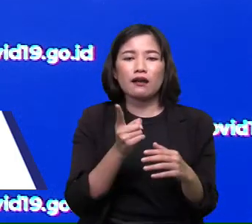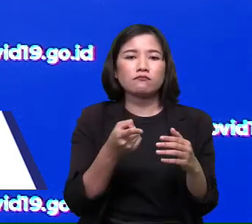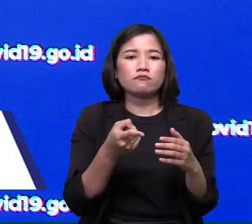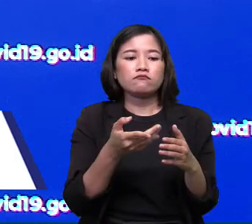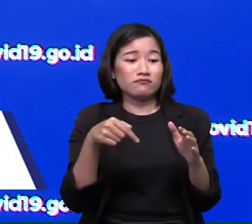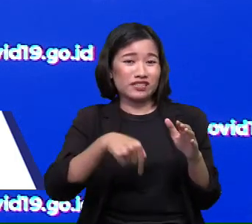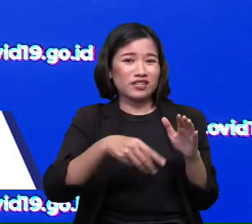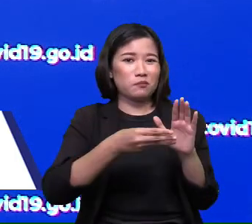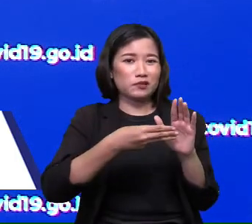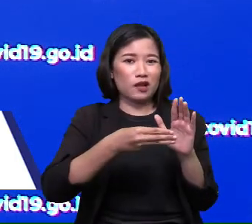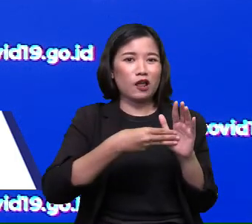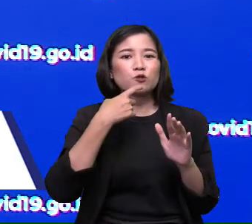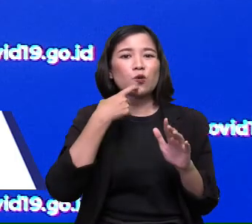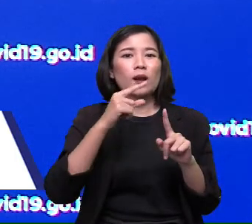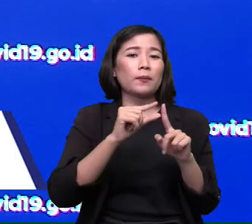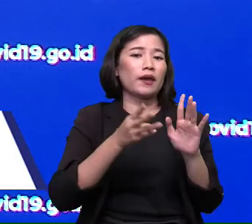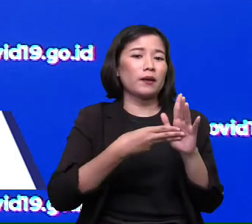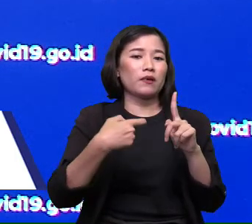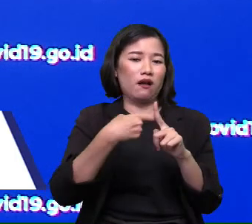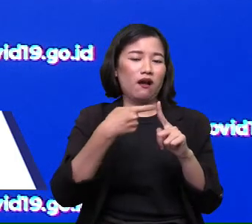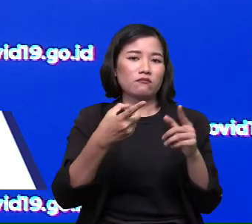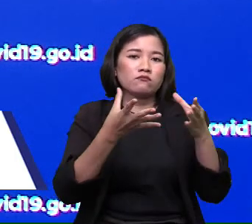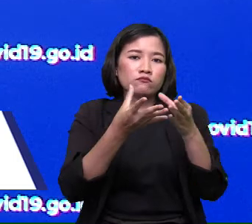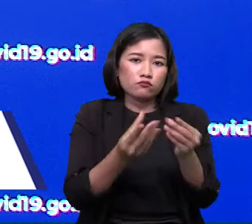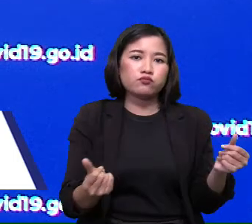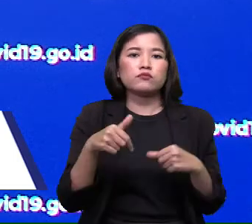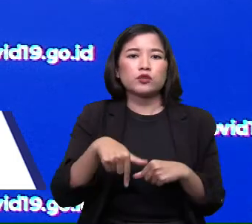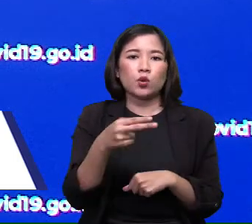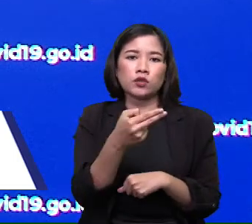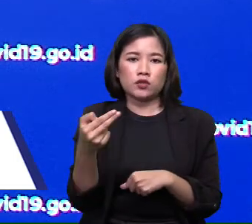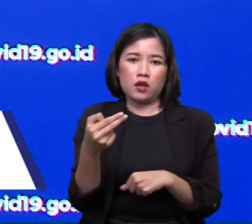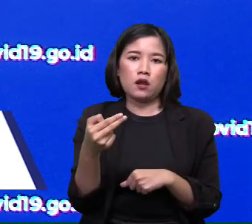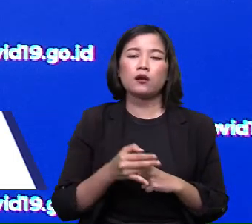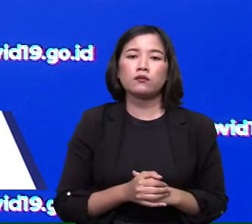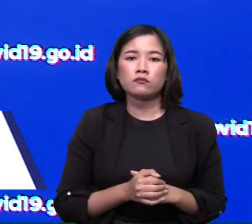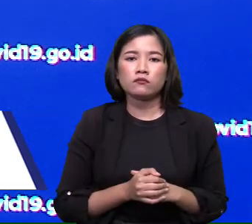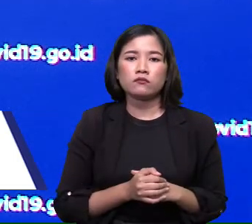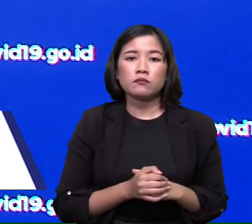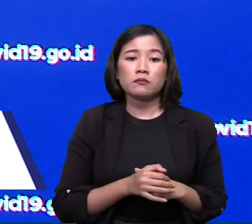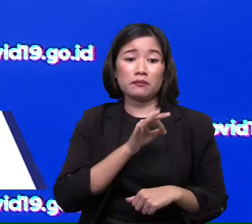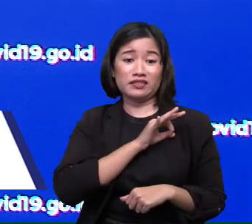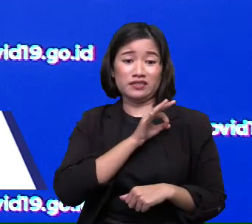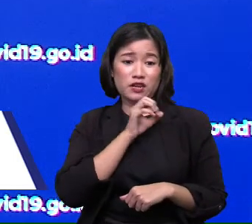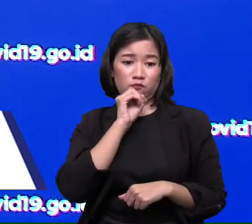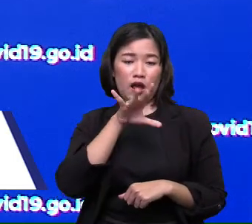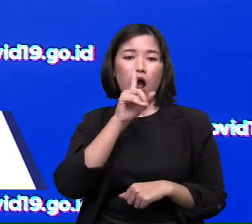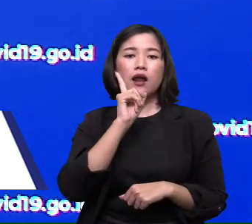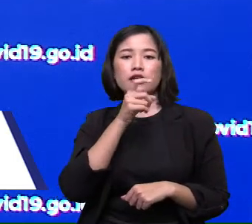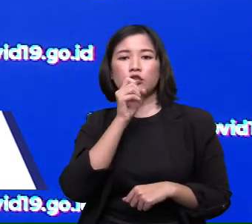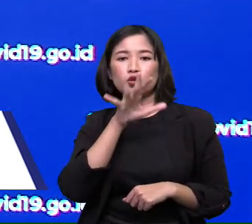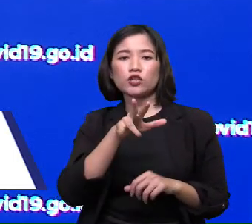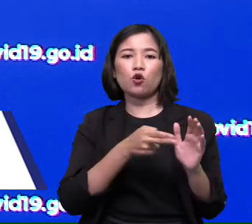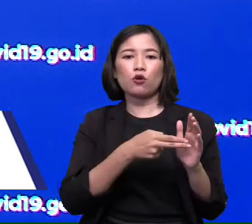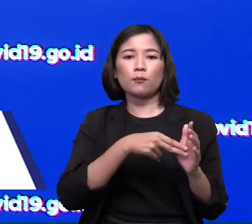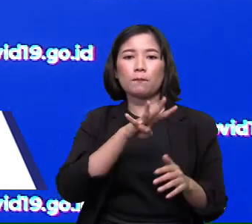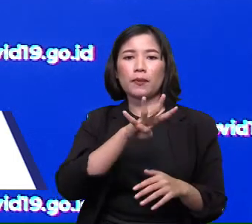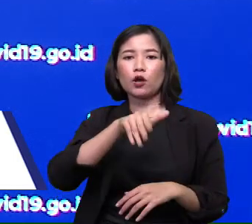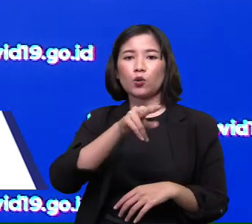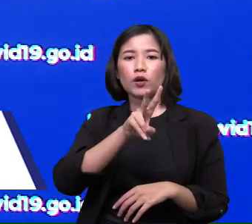wabah PMK di Indonesia ini dan sesuai dengan Instruksi Presiden Nomor 4 tahun 2019